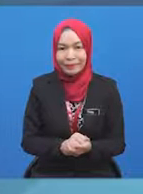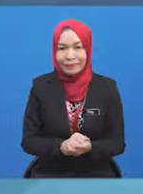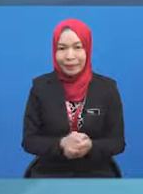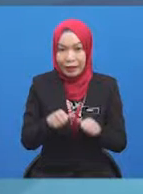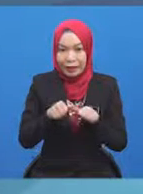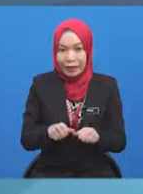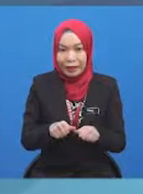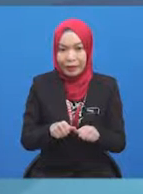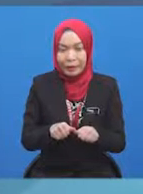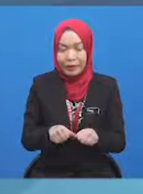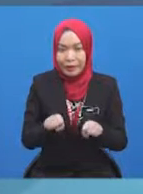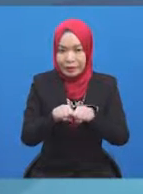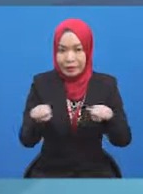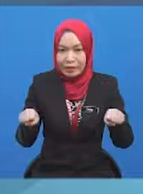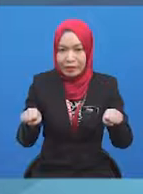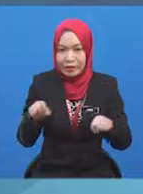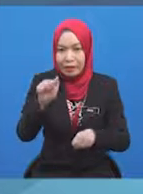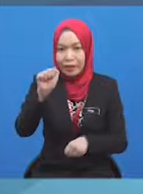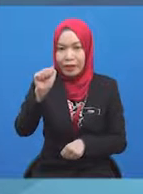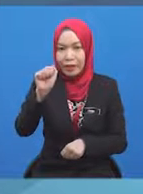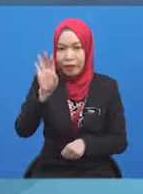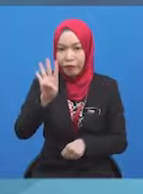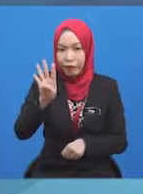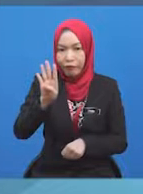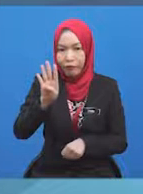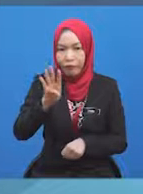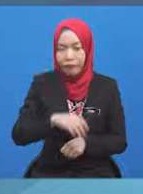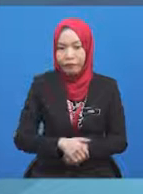Tetapkan saiz lembaran A4.